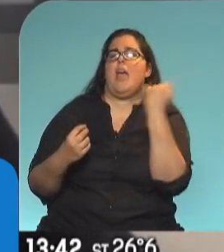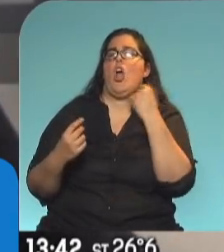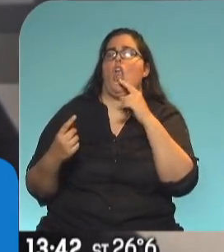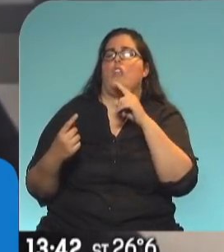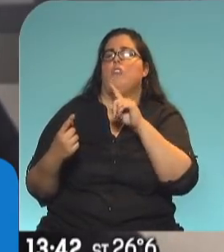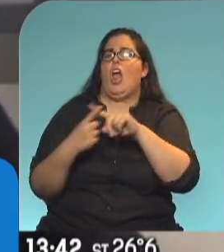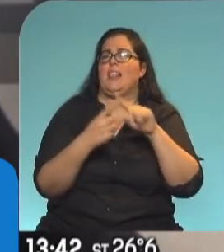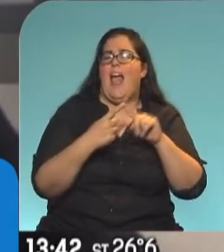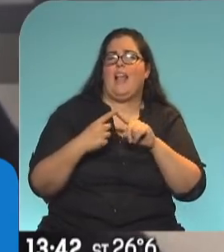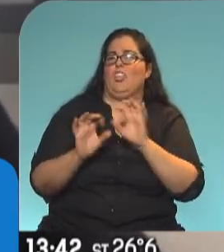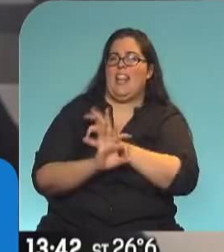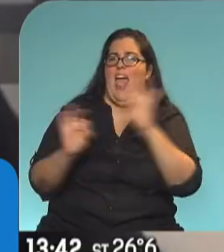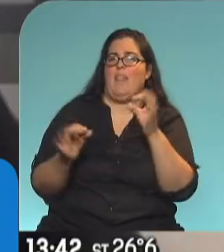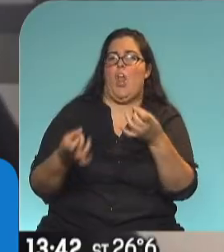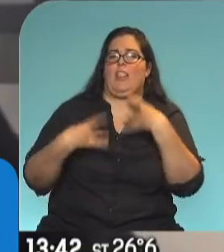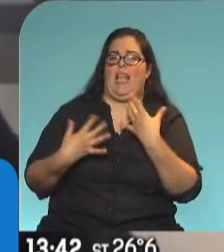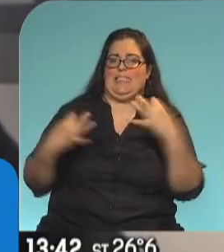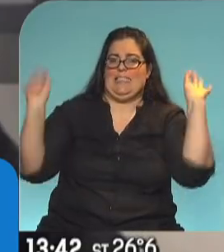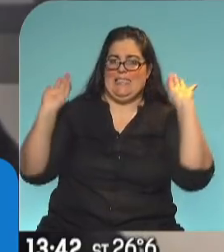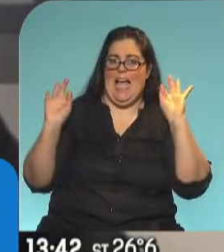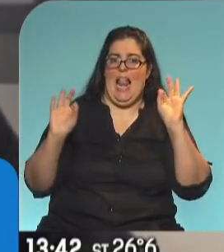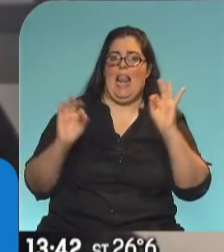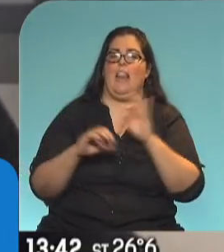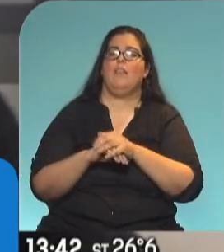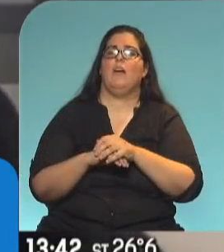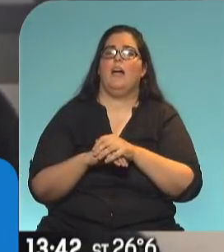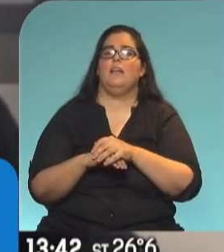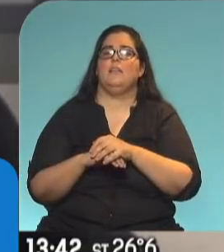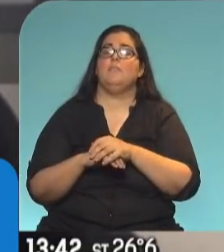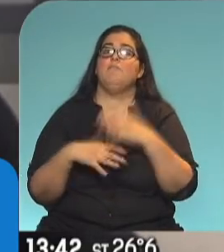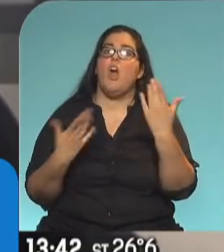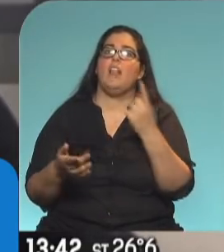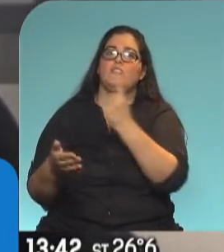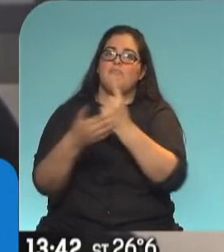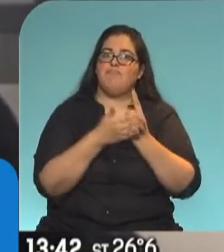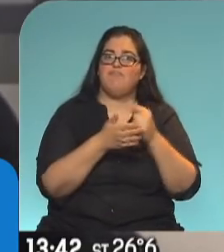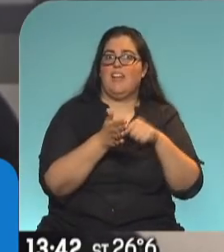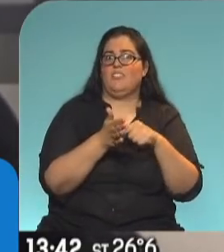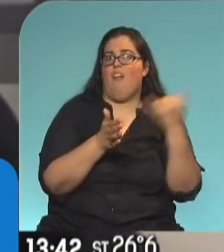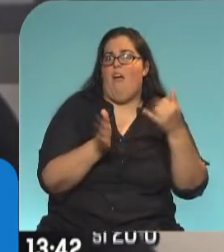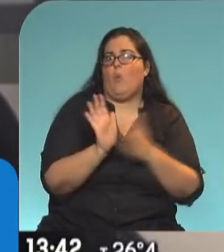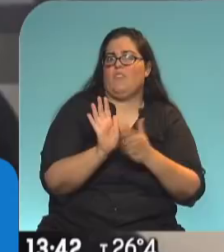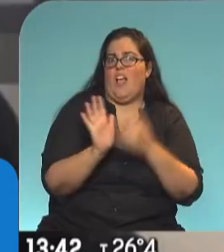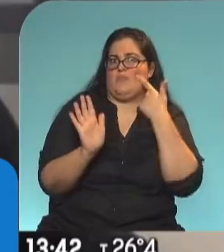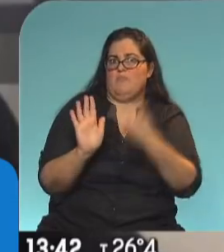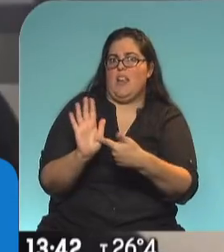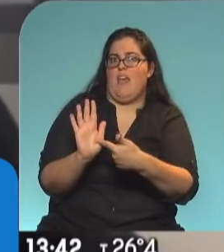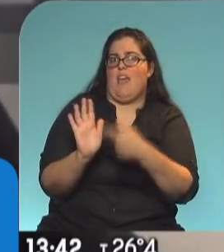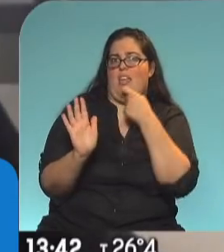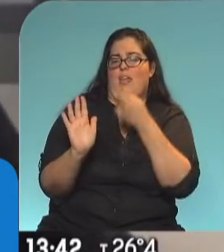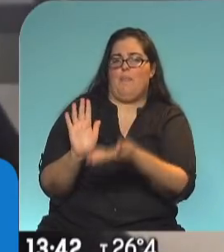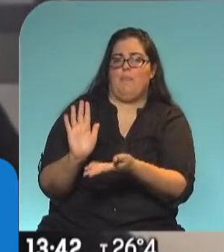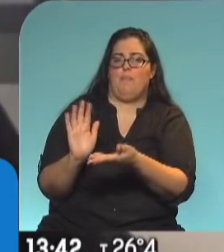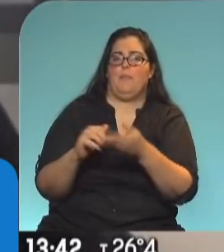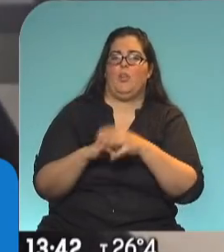limiter les contacts et que ça justifie les politiques de confinement parce que, à contrario, quand on